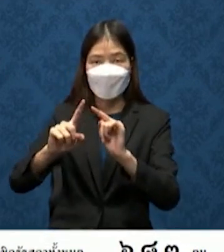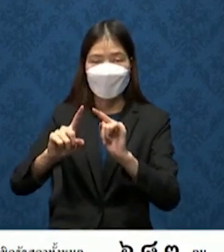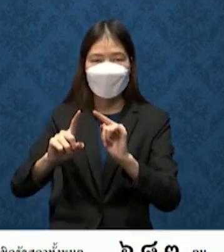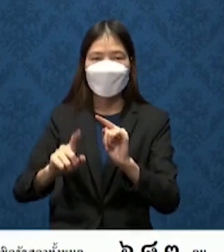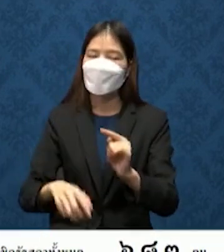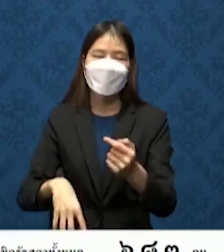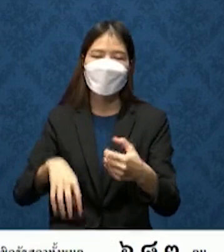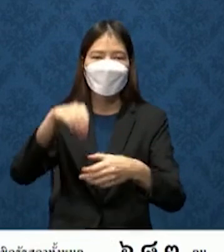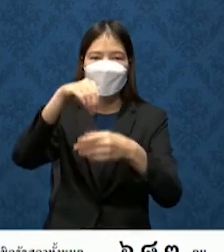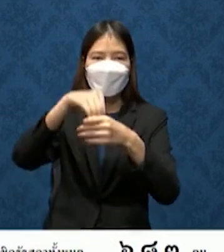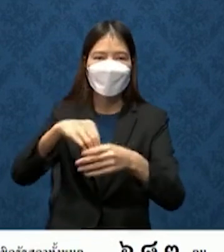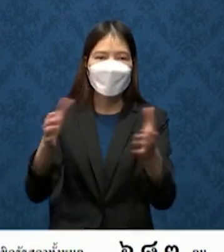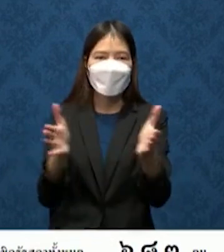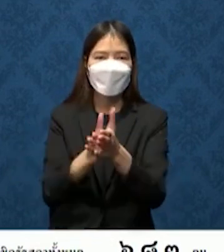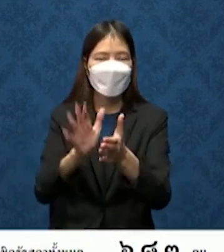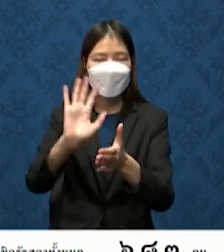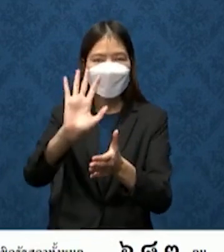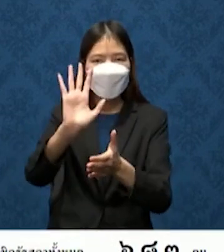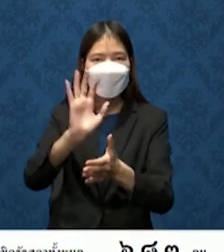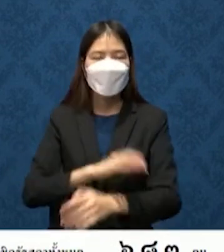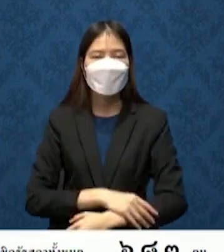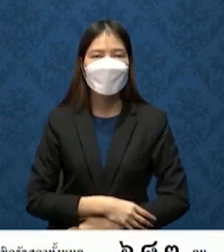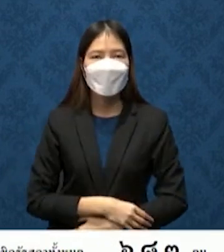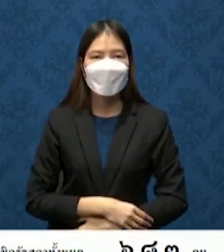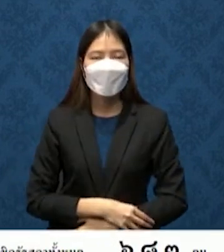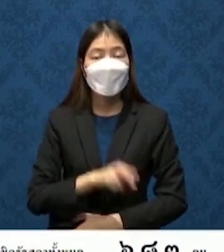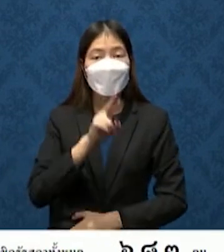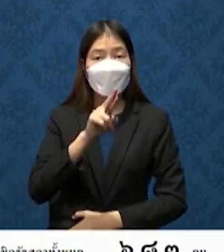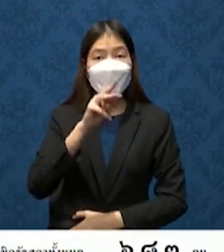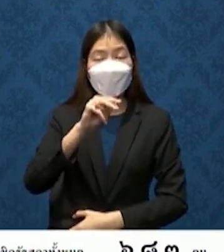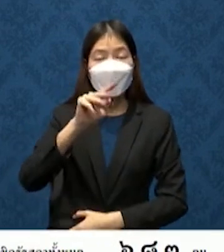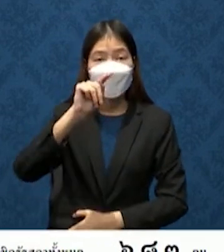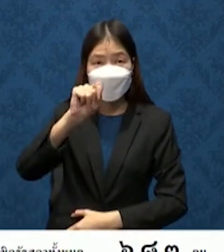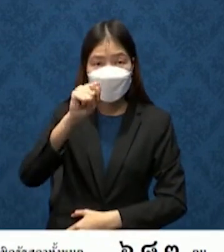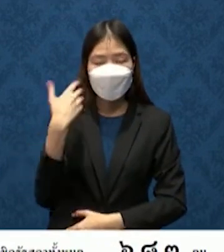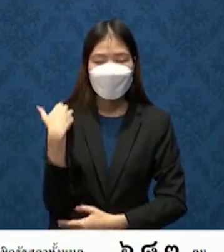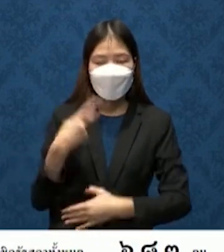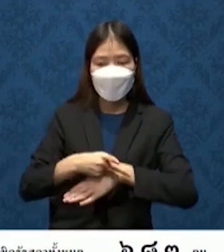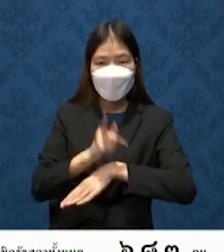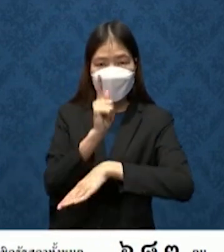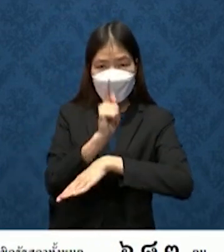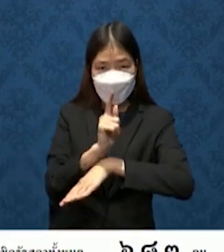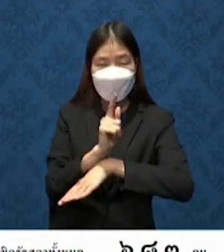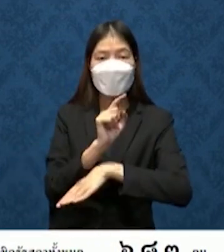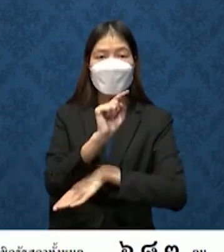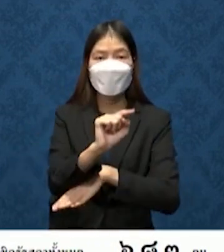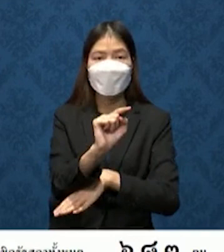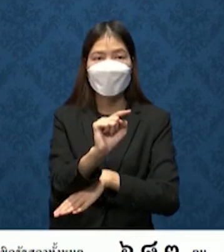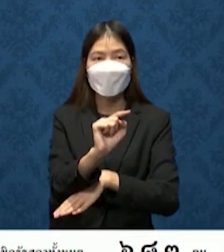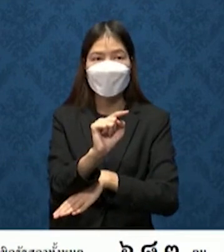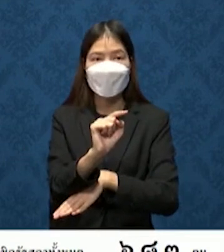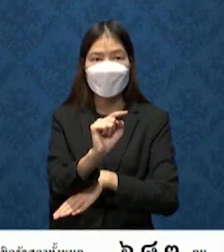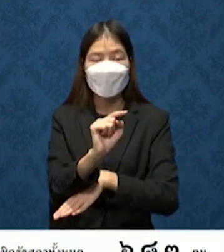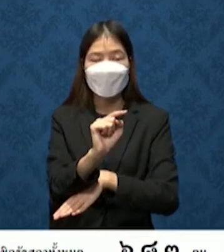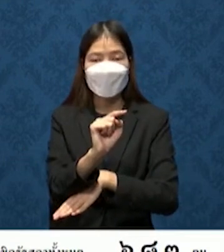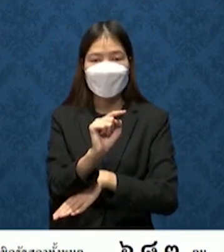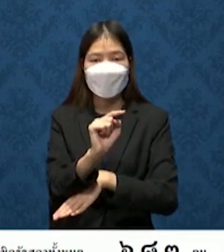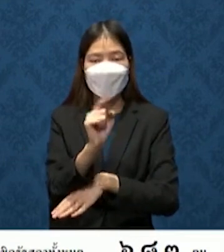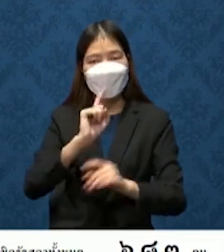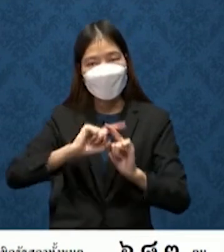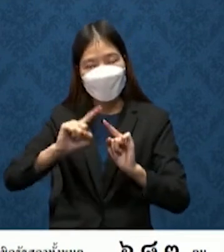ในนั้นจากการที่มีรัฐมทรีเป็นประทานในบอ $ ต่างมี